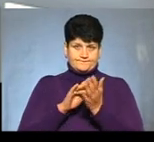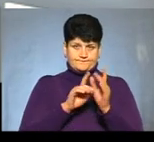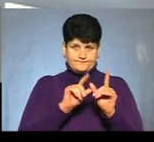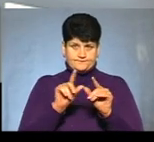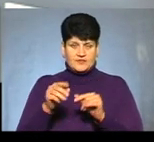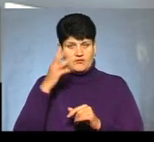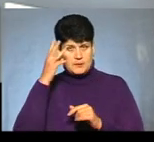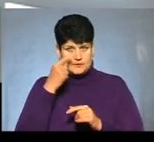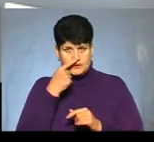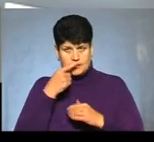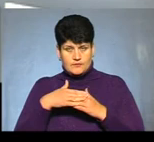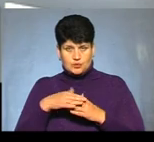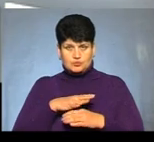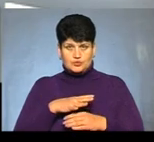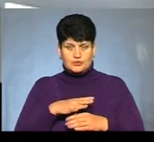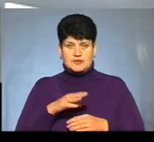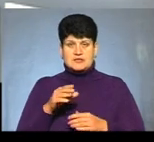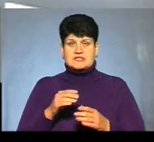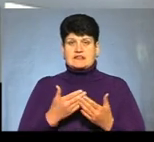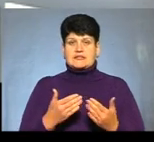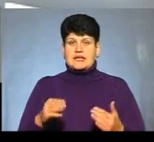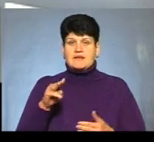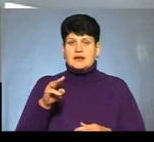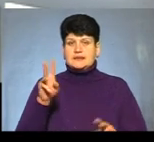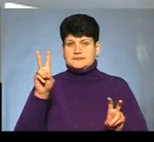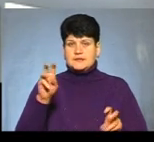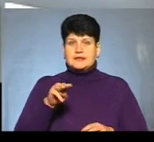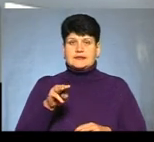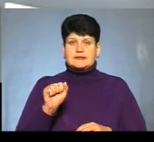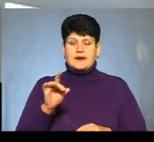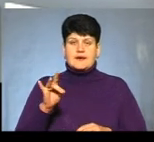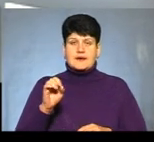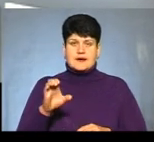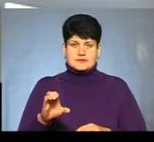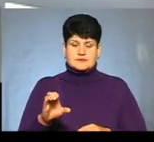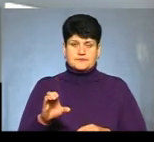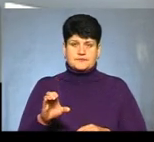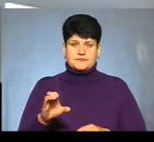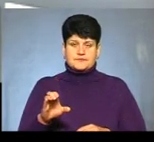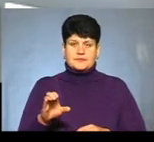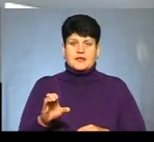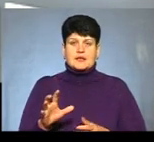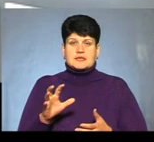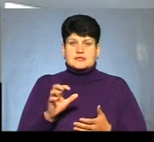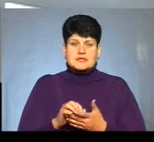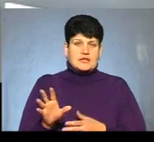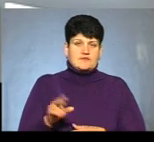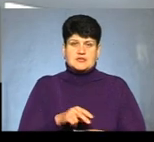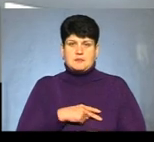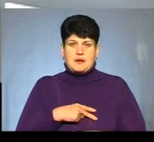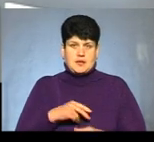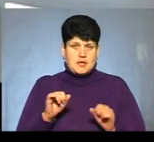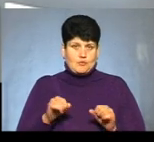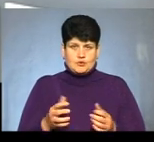скажімо, і ми недавно були в Хмельницькому з виставою «Тарас», ми, похвалюсь, зайняли